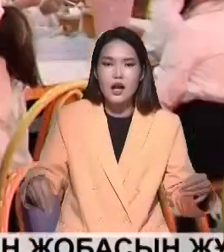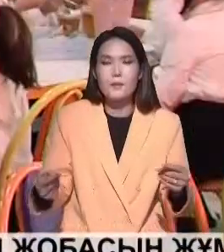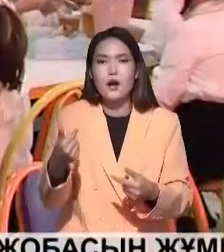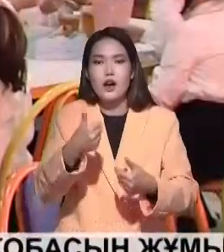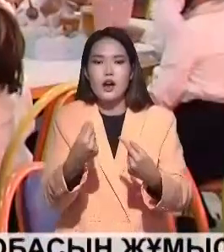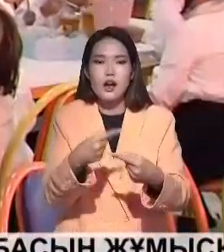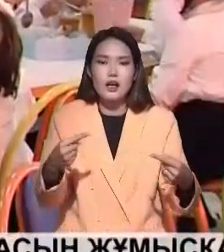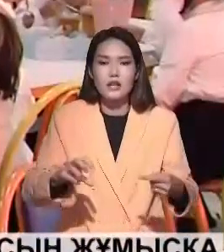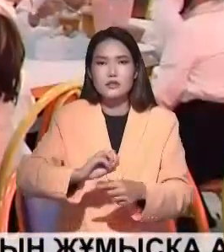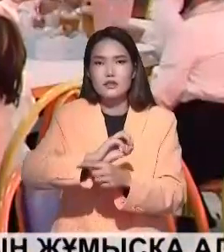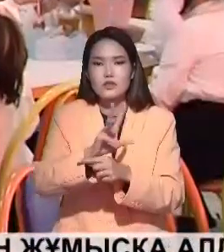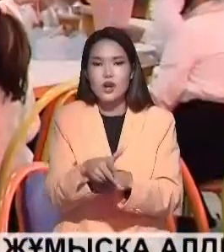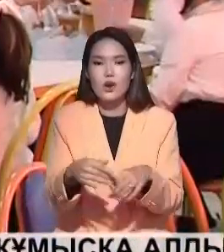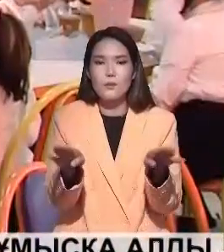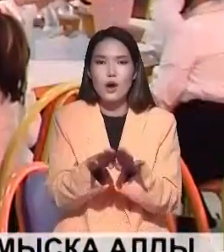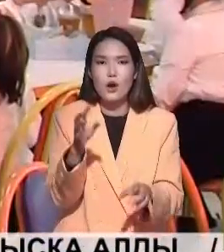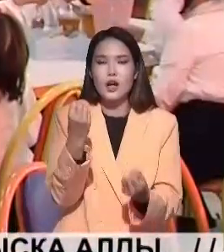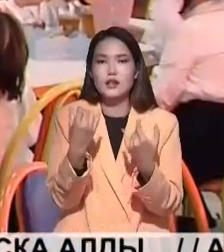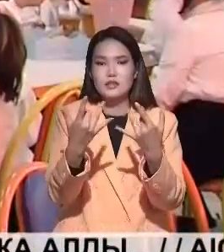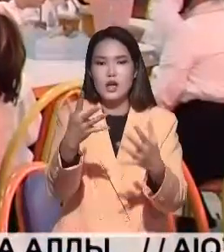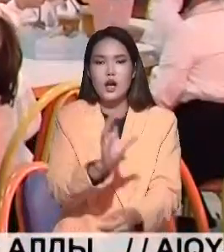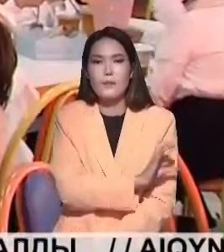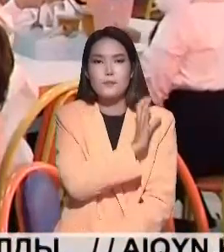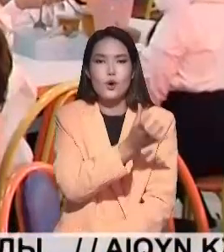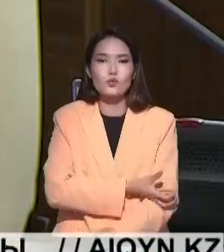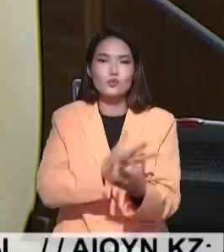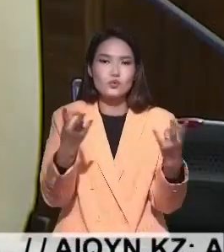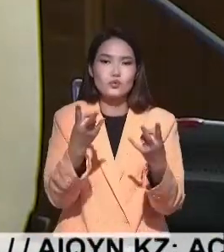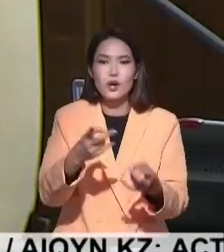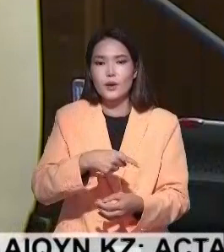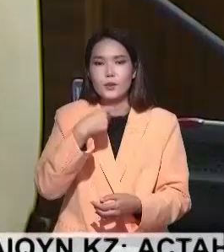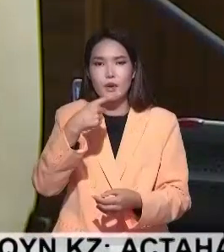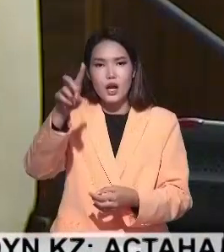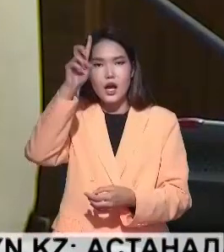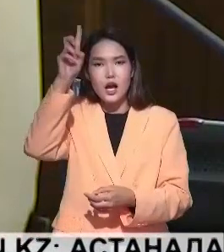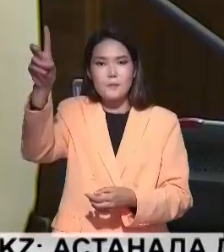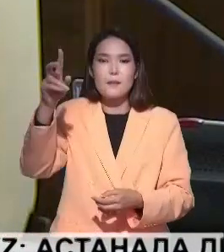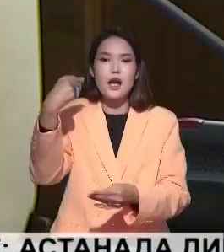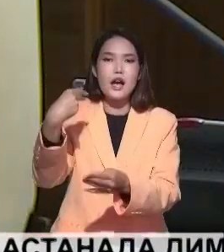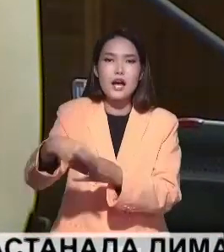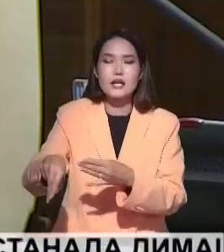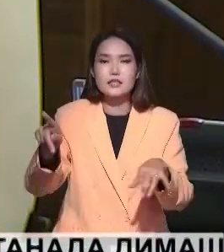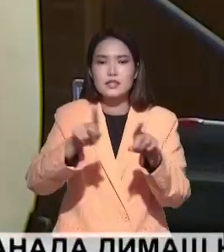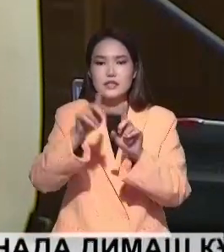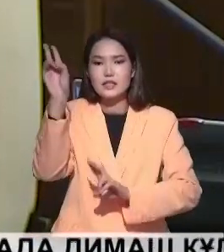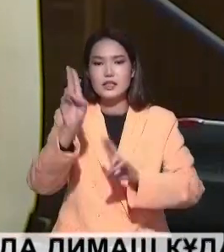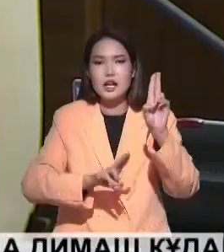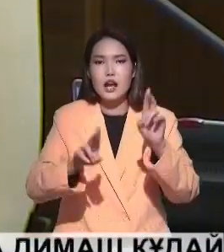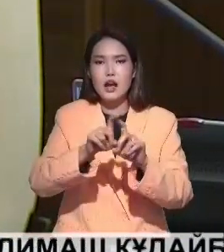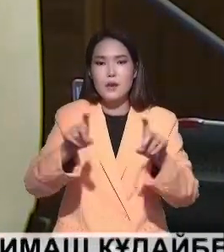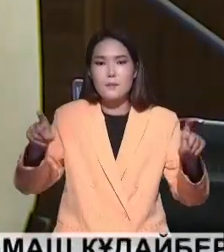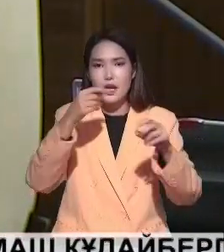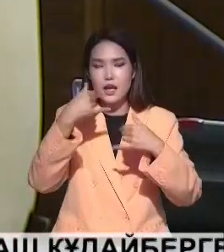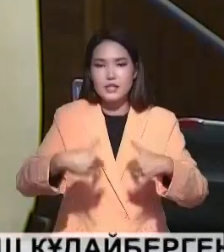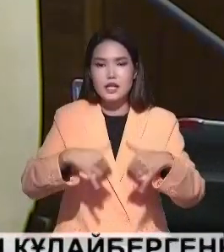бәсекелестікті қамтамасыз ететін талаптарды күшейту керек дейді. Мемлекеттік сатып алу туралы ережеге мектеп асханалары